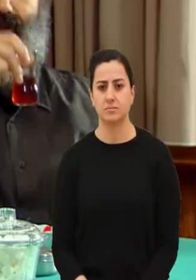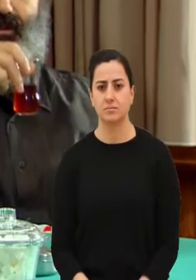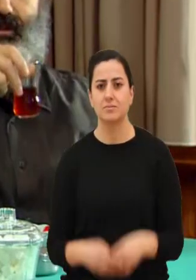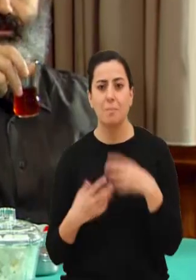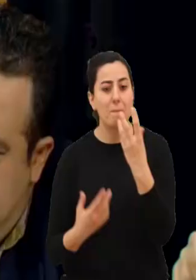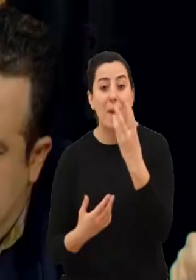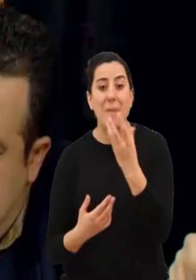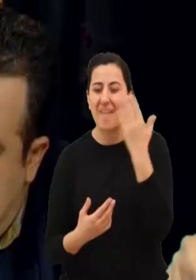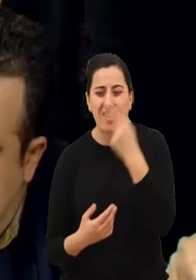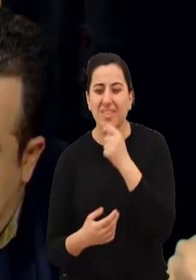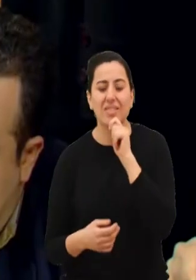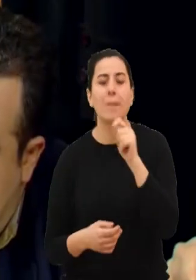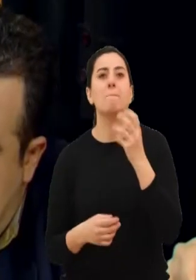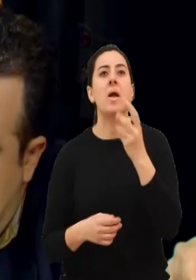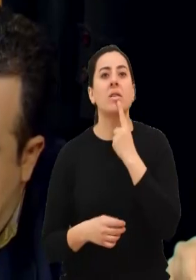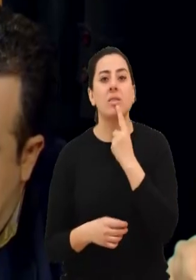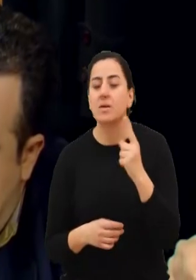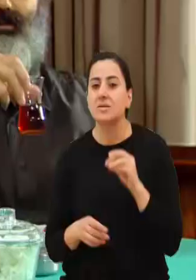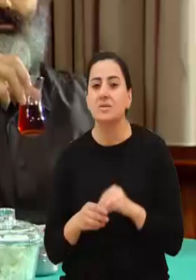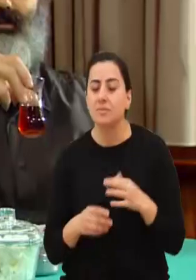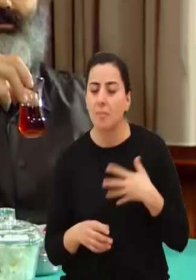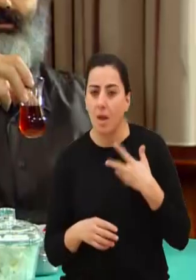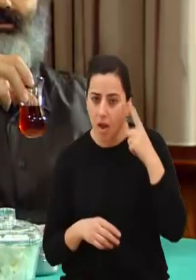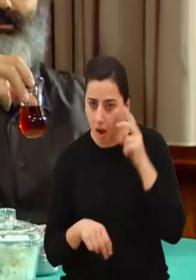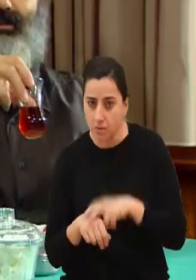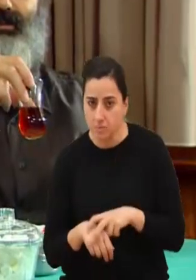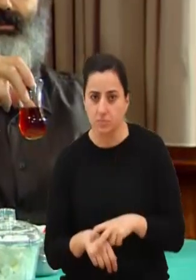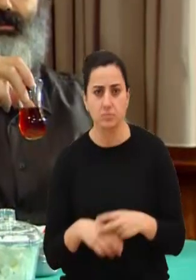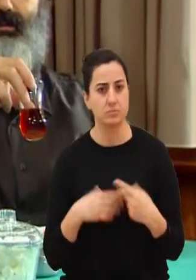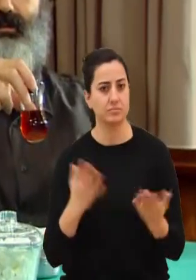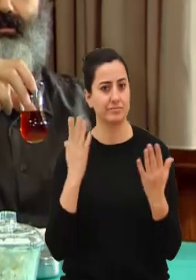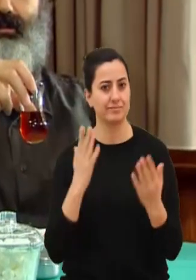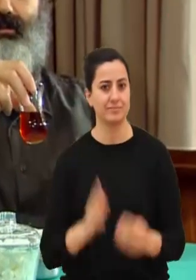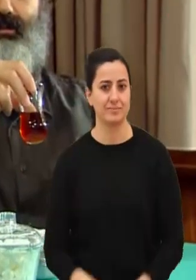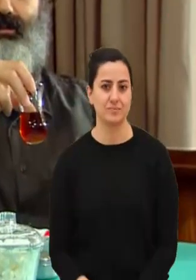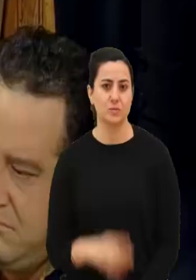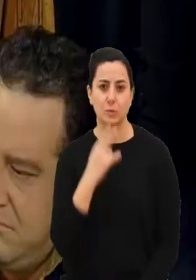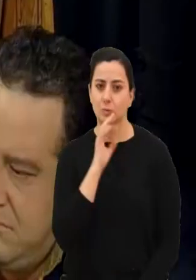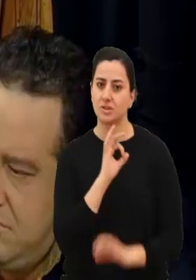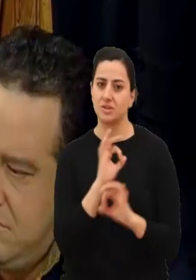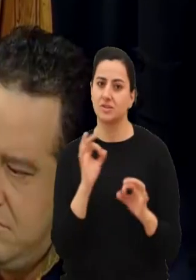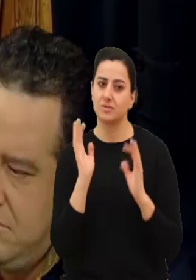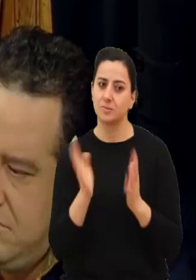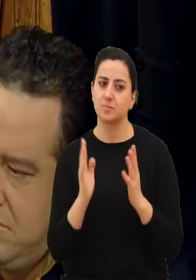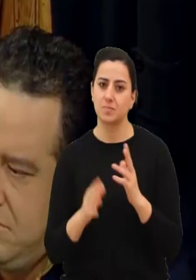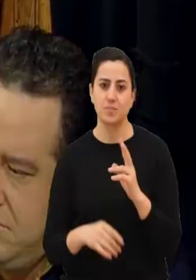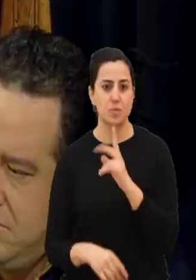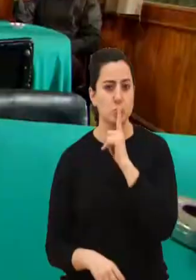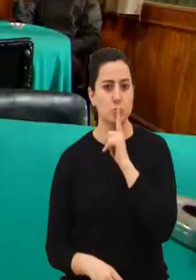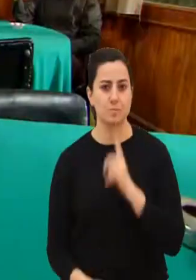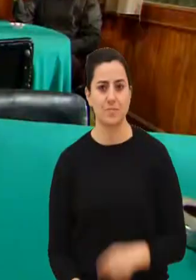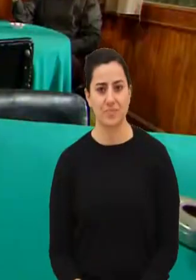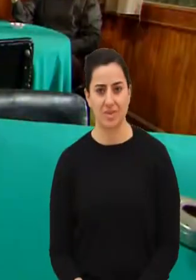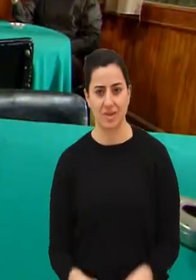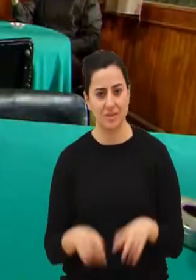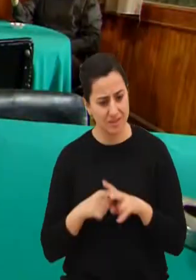Diren bardak, bardak demiştin ya, hatırladın mı? Konuşmuş. Onun için adı susmuş ya, konuşmuş.